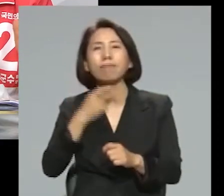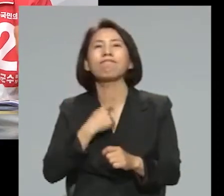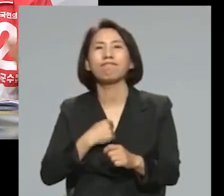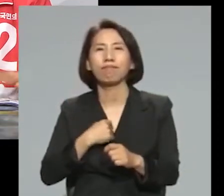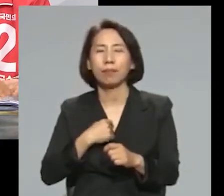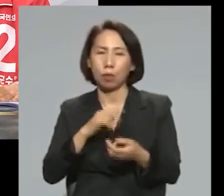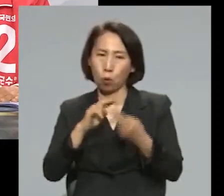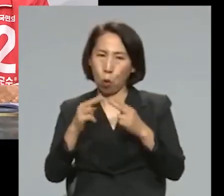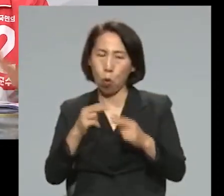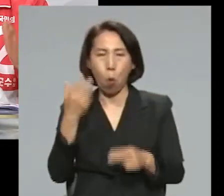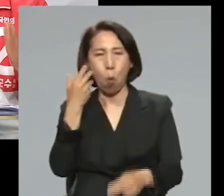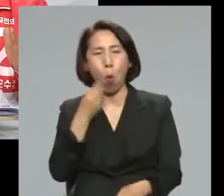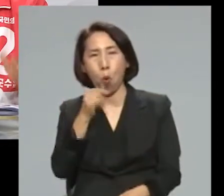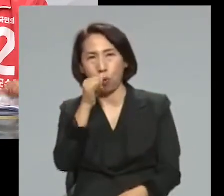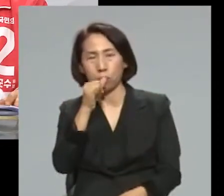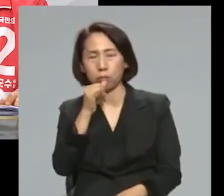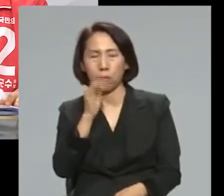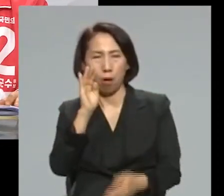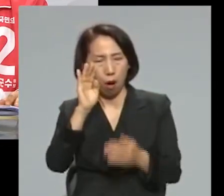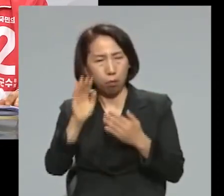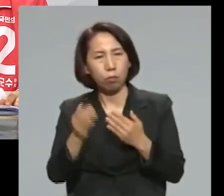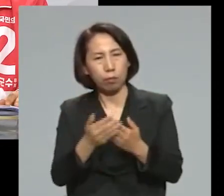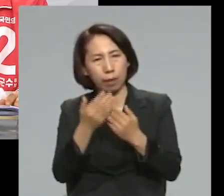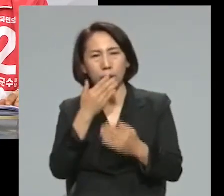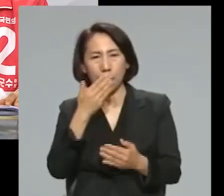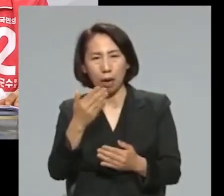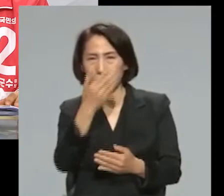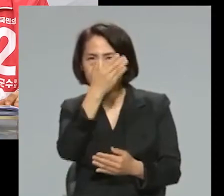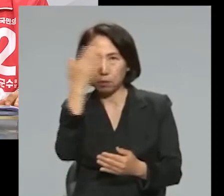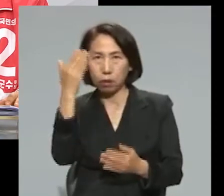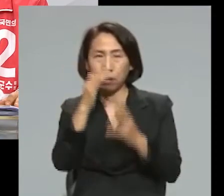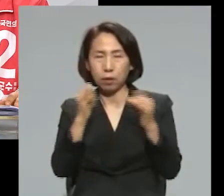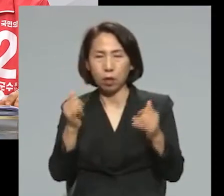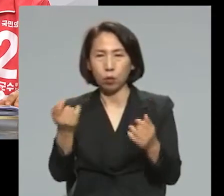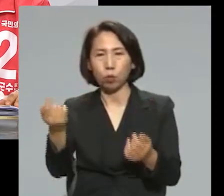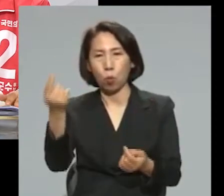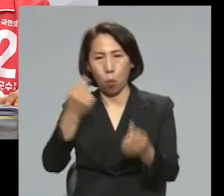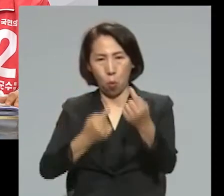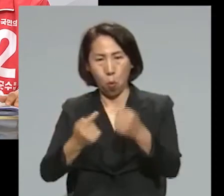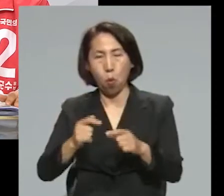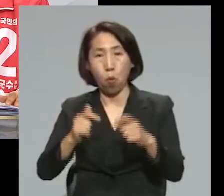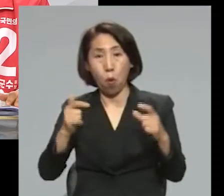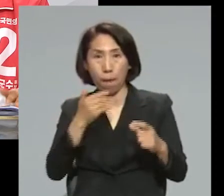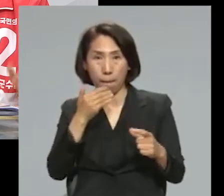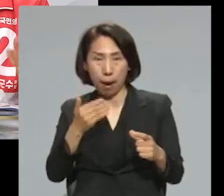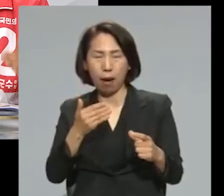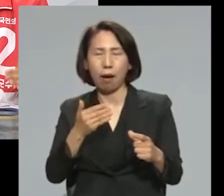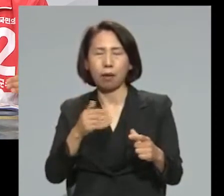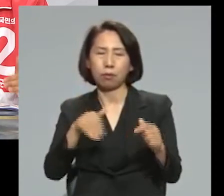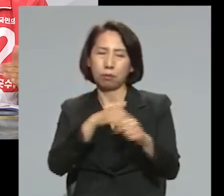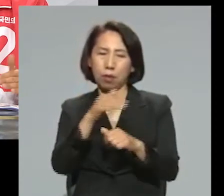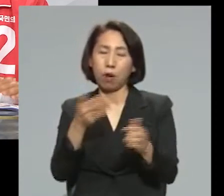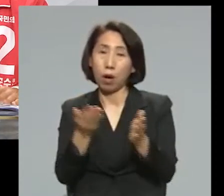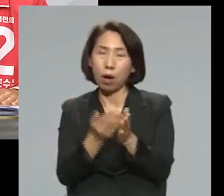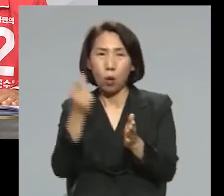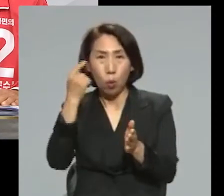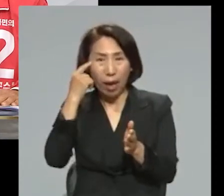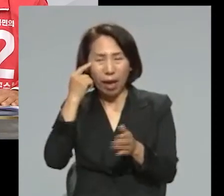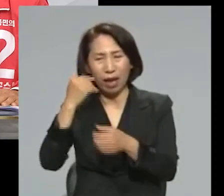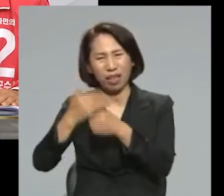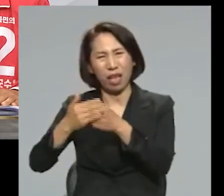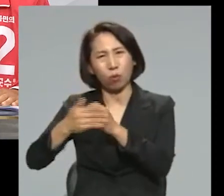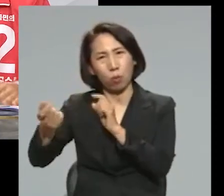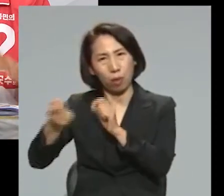메리트 있는 지역입니다. 청년들이 들어올 수 있는 여건이 충분하다고 생각을 합니다. 그래서 도시 근교가 대구와 가깝기